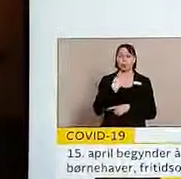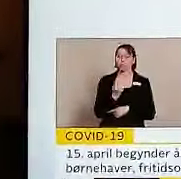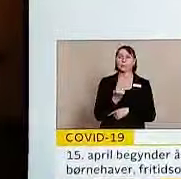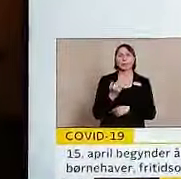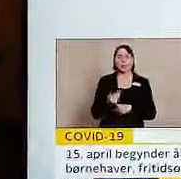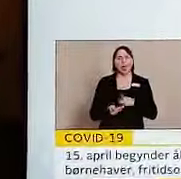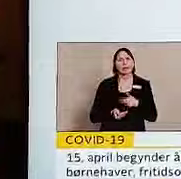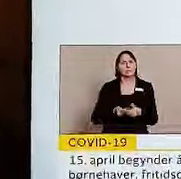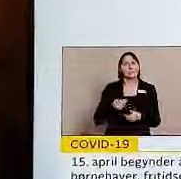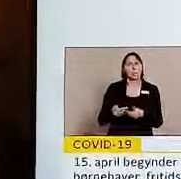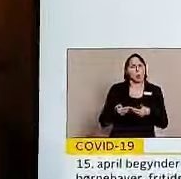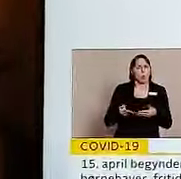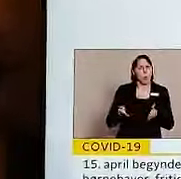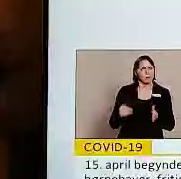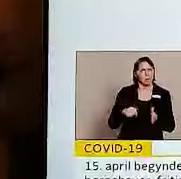التنبه،